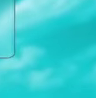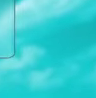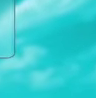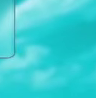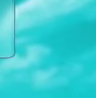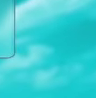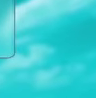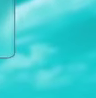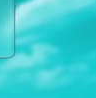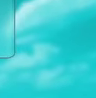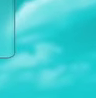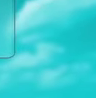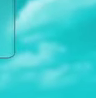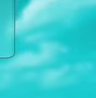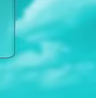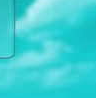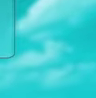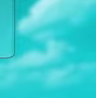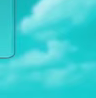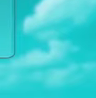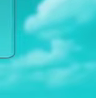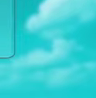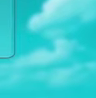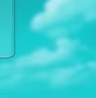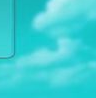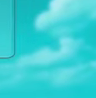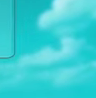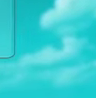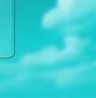Арал ауданында күндіз 12 градус жылы, түнде 5 градус нөлден төмен.